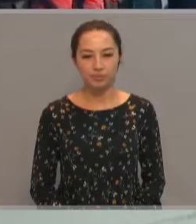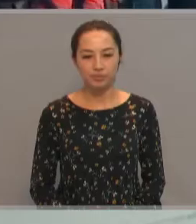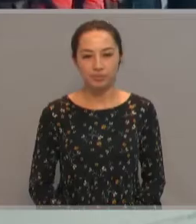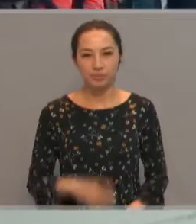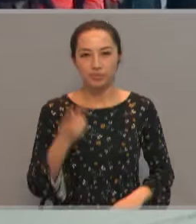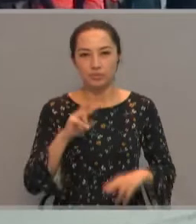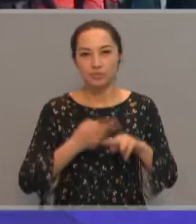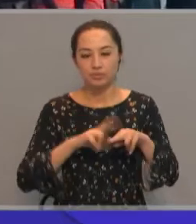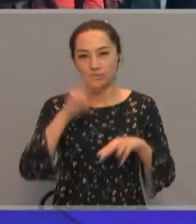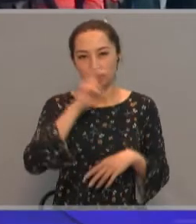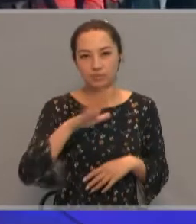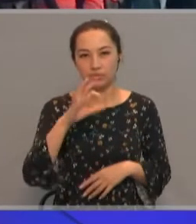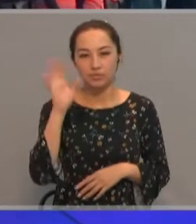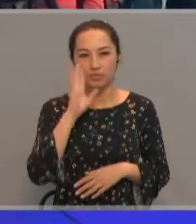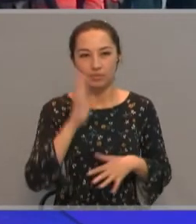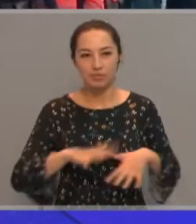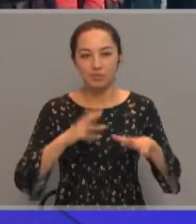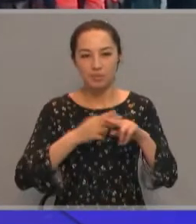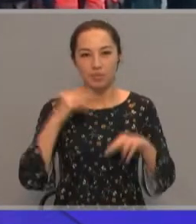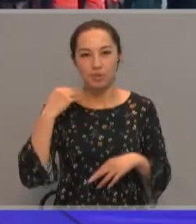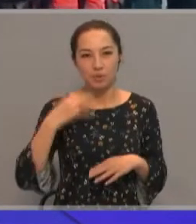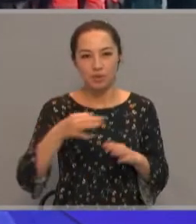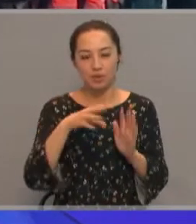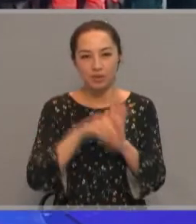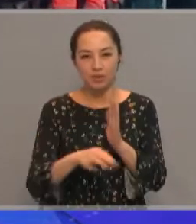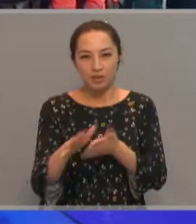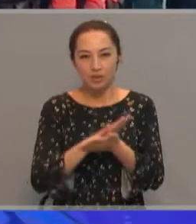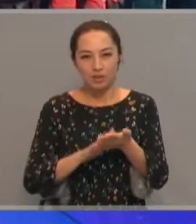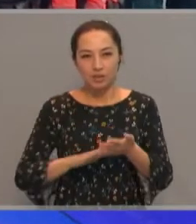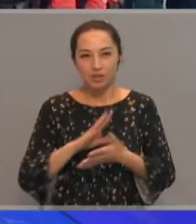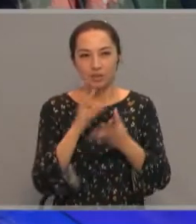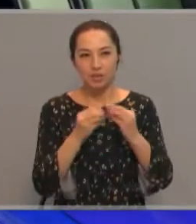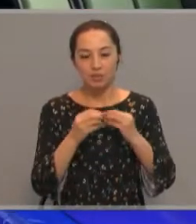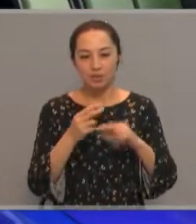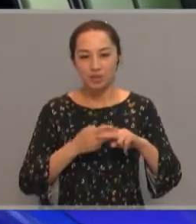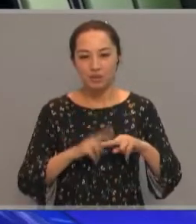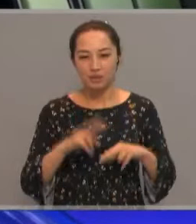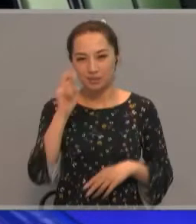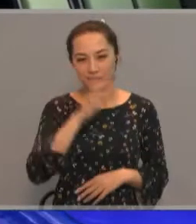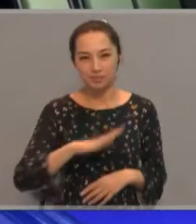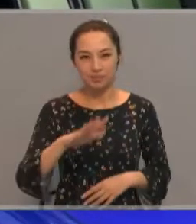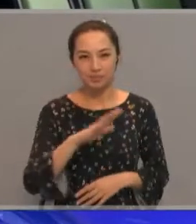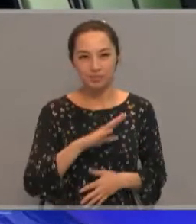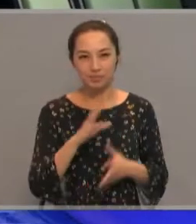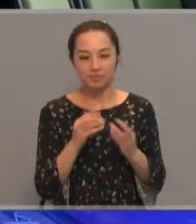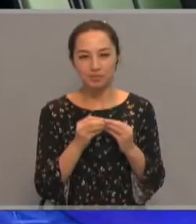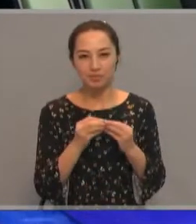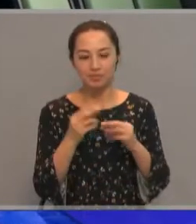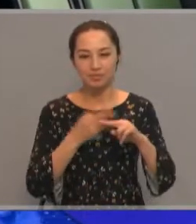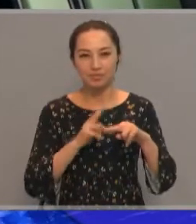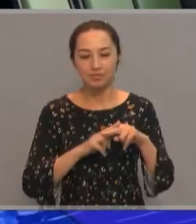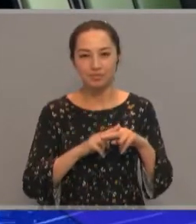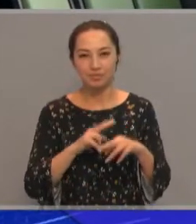Для предотвращения наводнений в Туркестанской области очищено от мусора 680 рвов и каналов. В наличии у